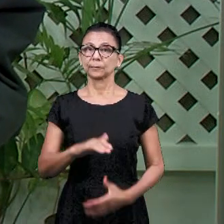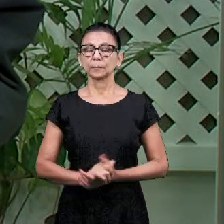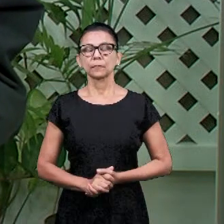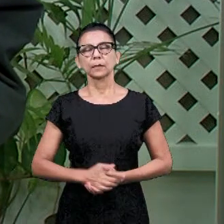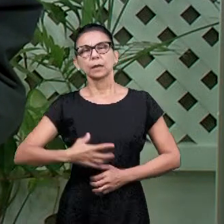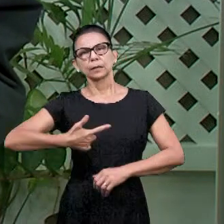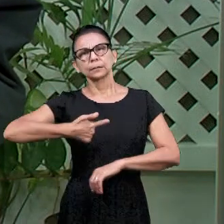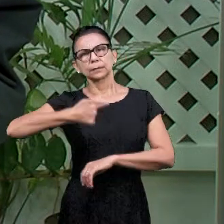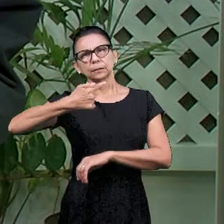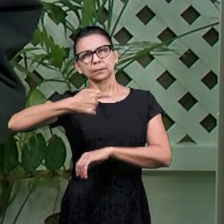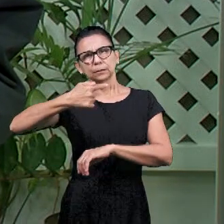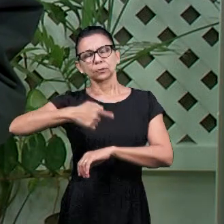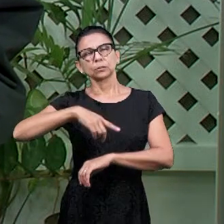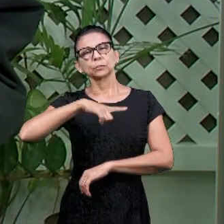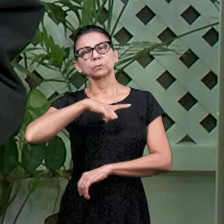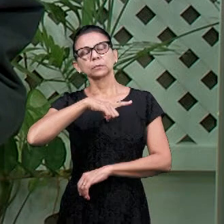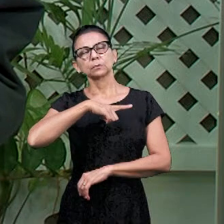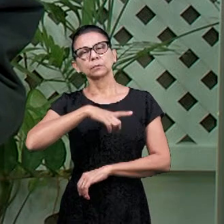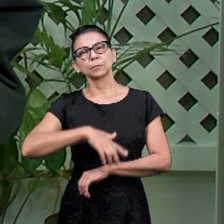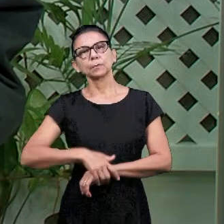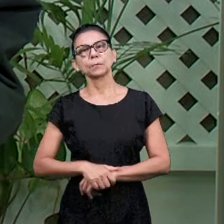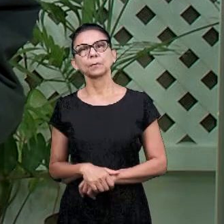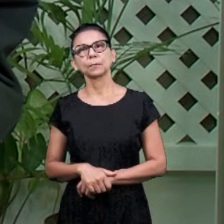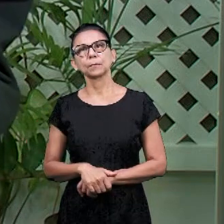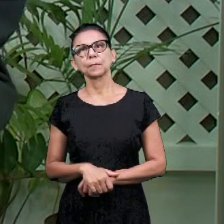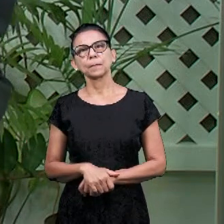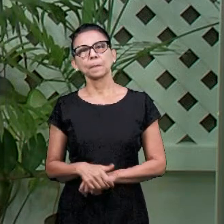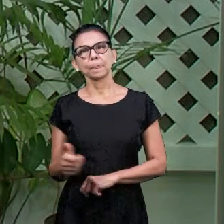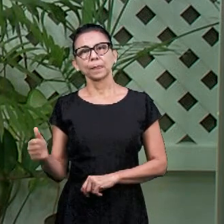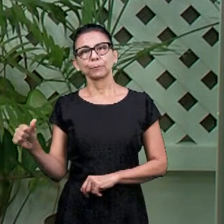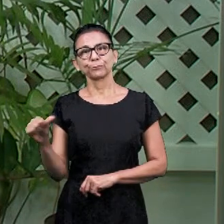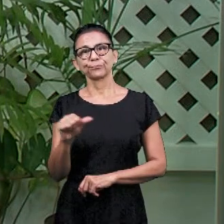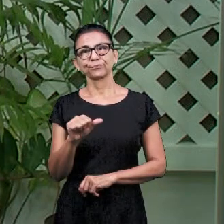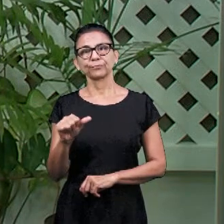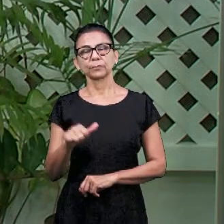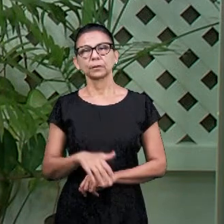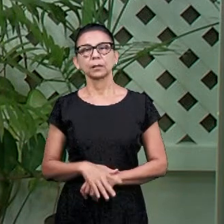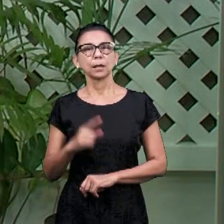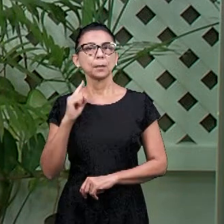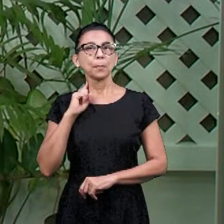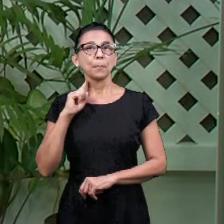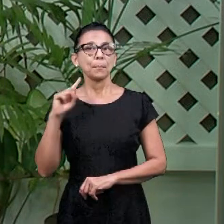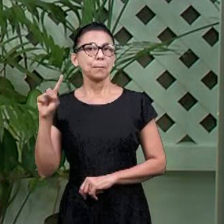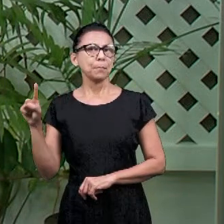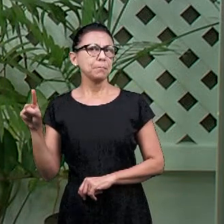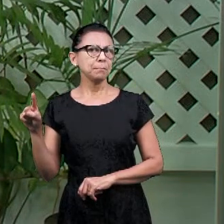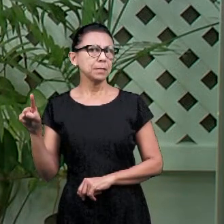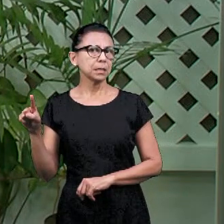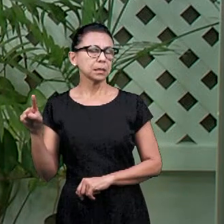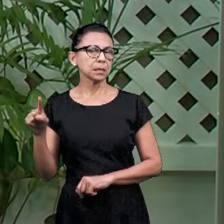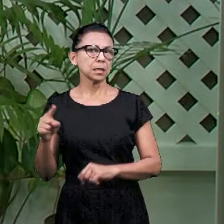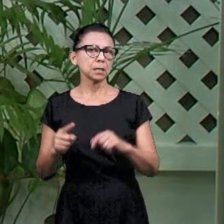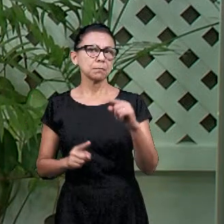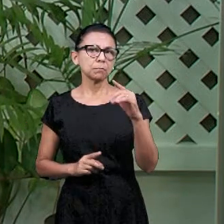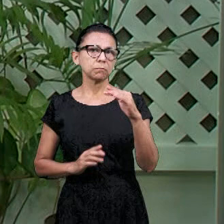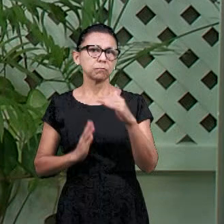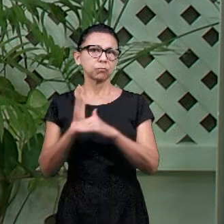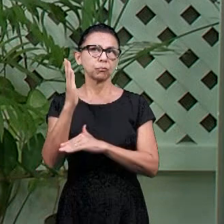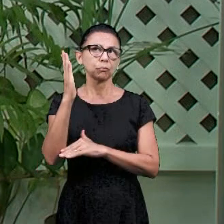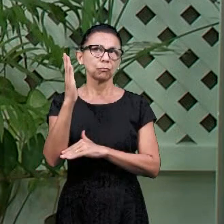cette question. Il y a très longtemps. 7e place, nous avons ici un côté négatif, Minas